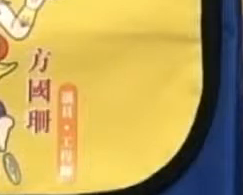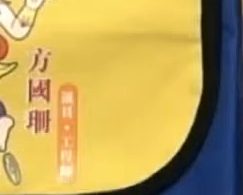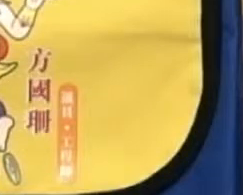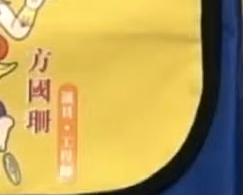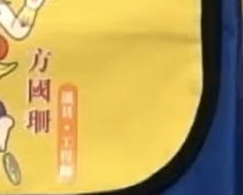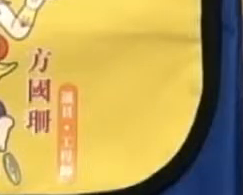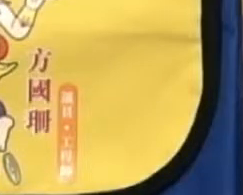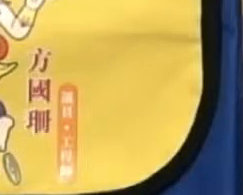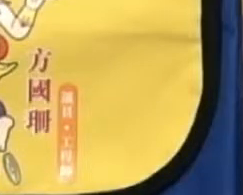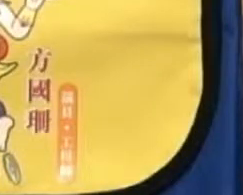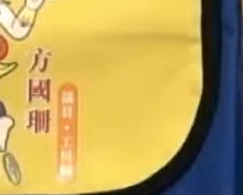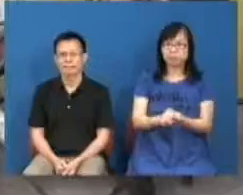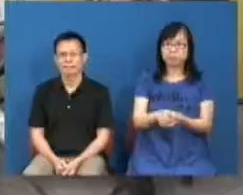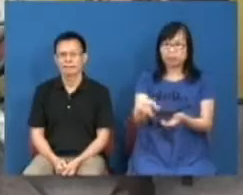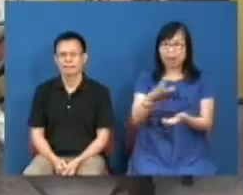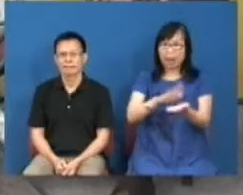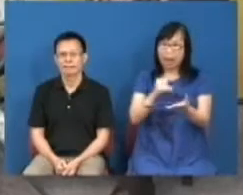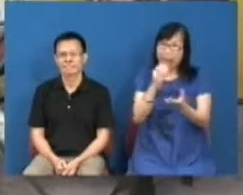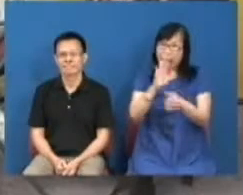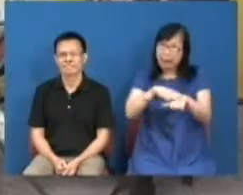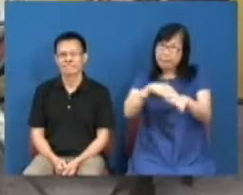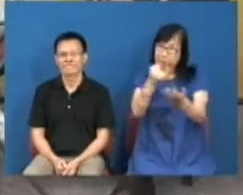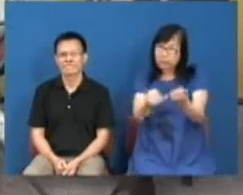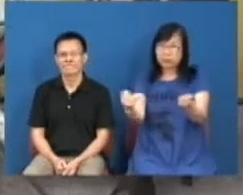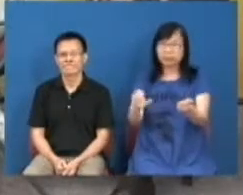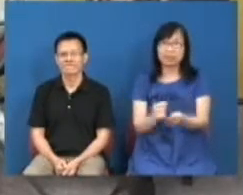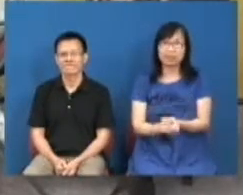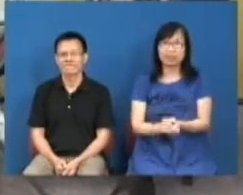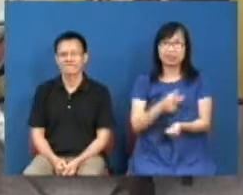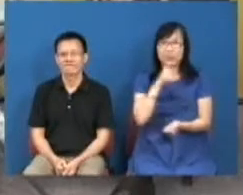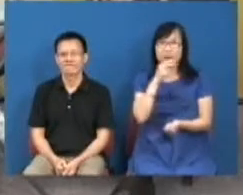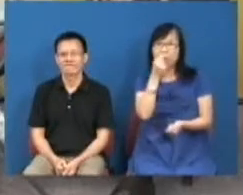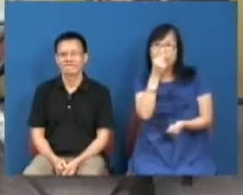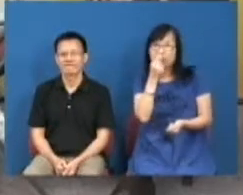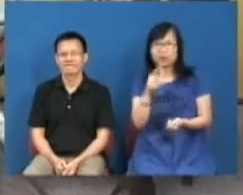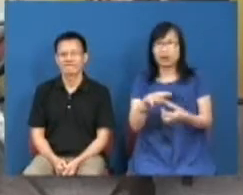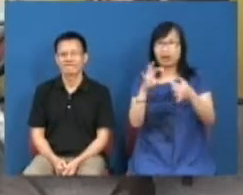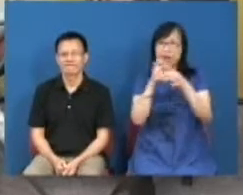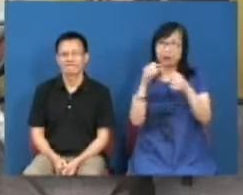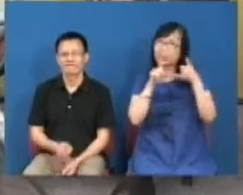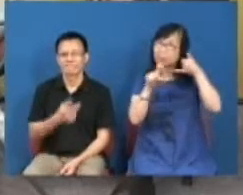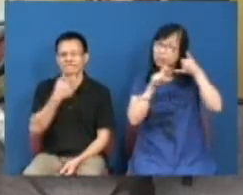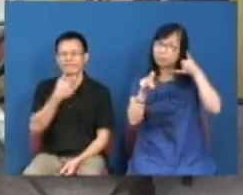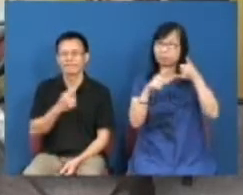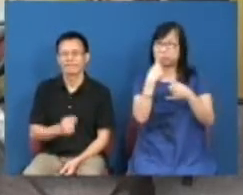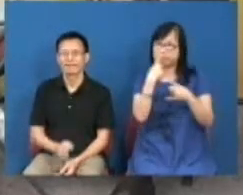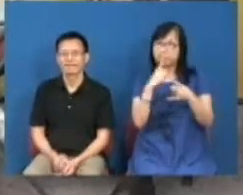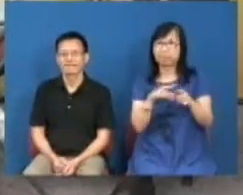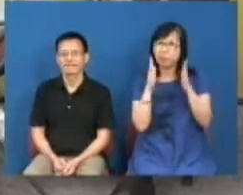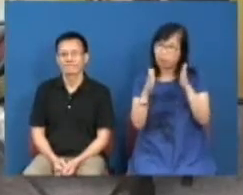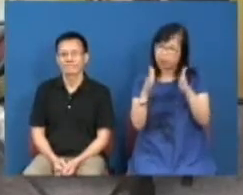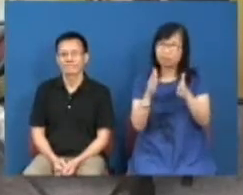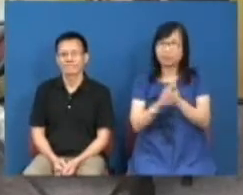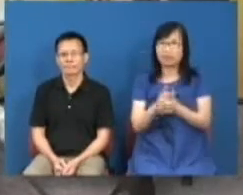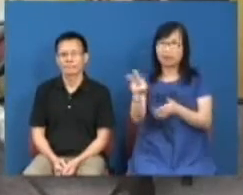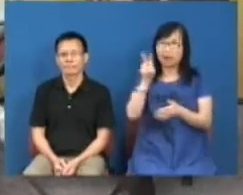車，剛剛出世，希望大家都有興趣可以聯絡我們限量版的，可以看